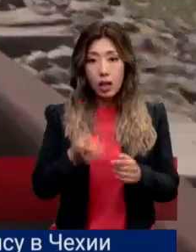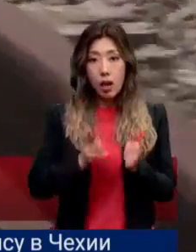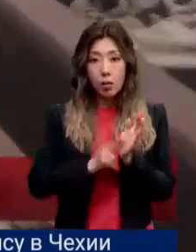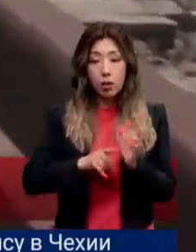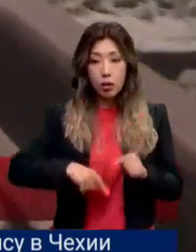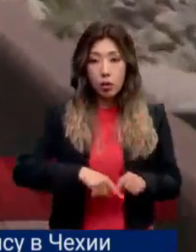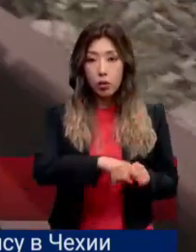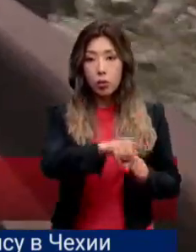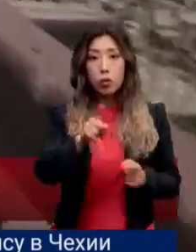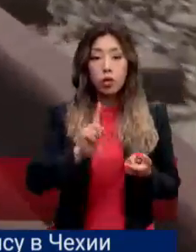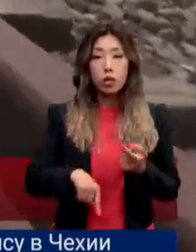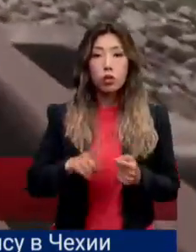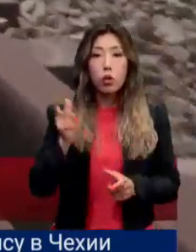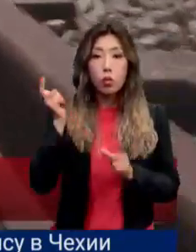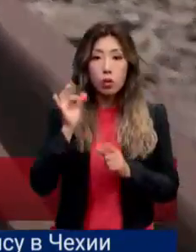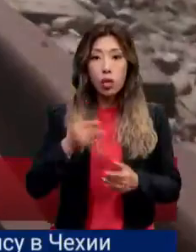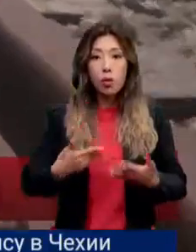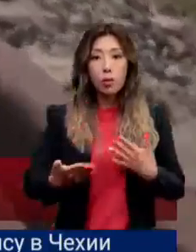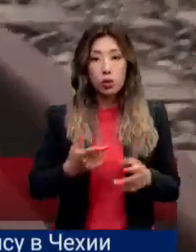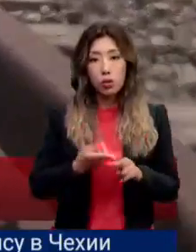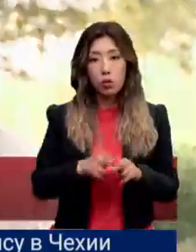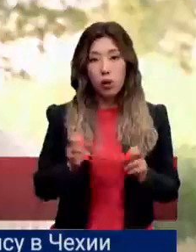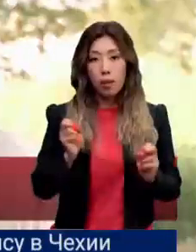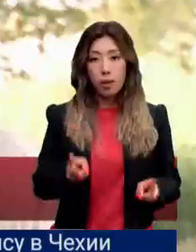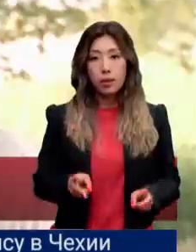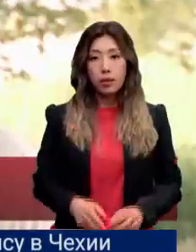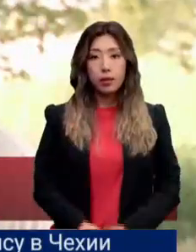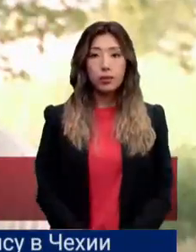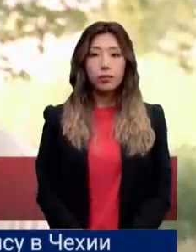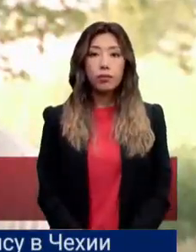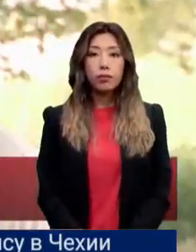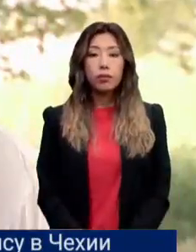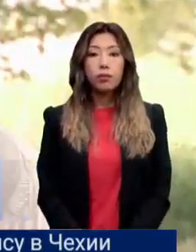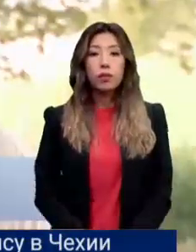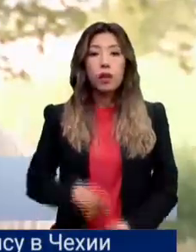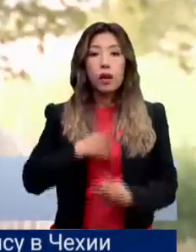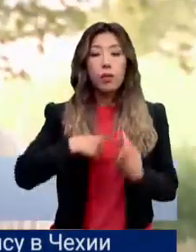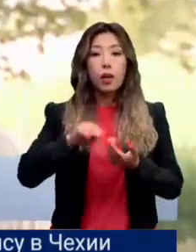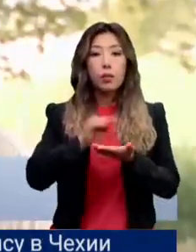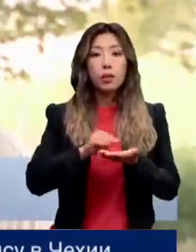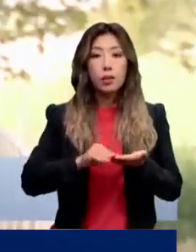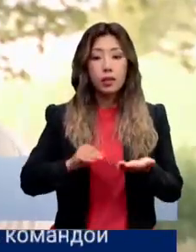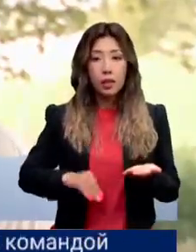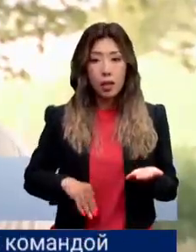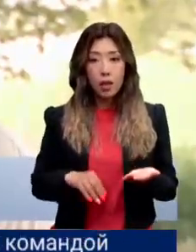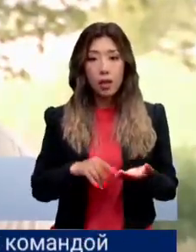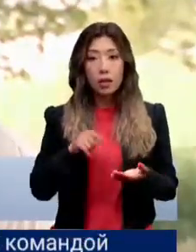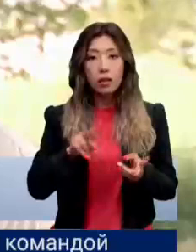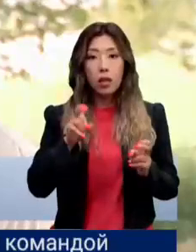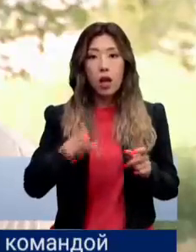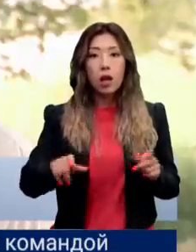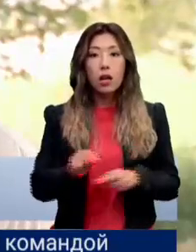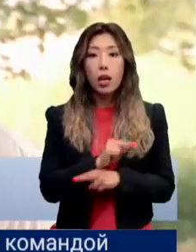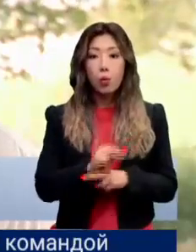дороге не то что грузы перевозить, даже пешком идти опасно. Мы писали в администрацию, нам ответили, что ремонт здесь